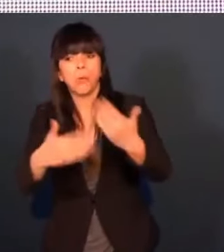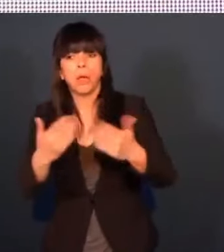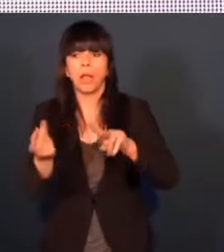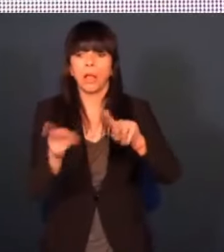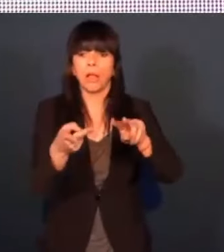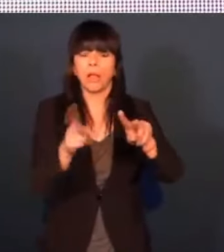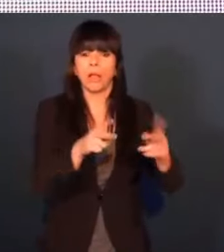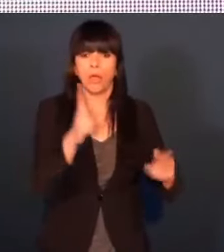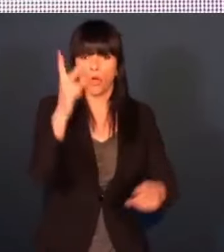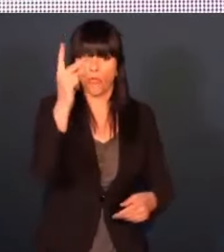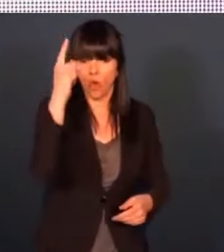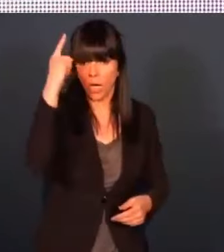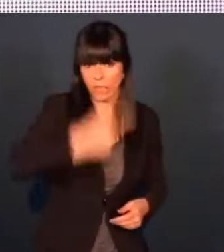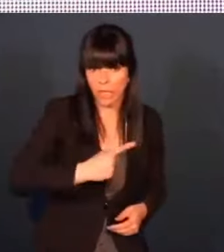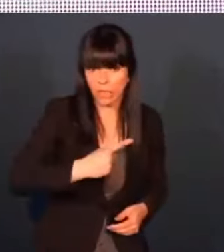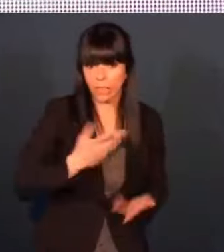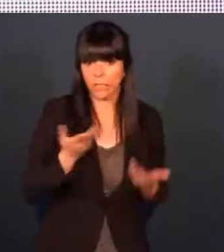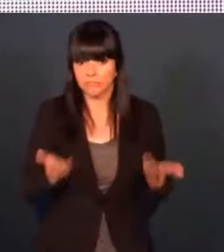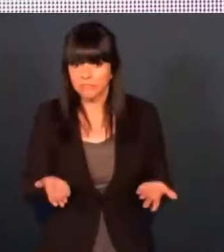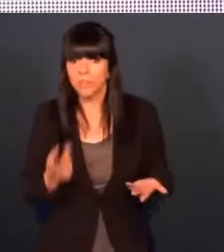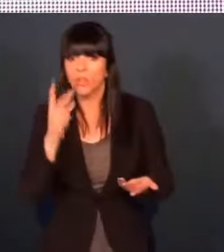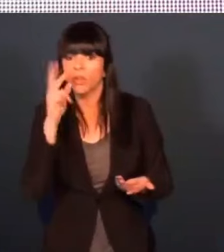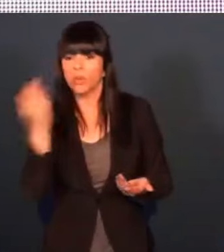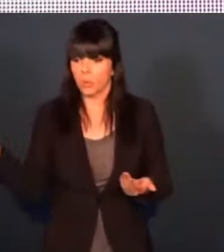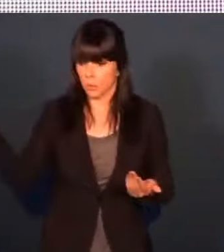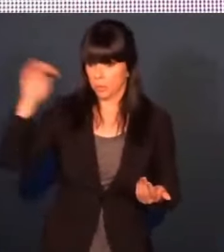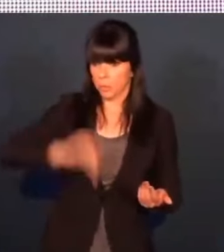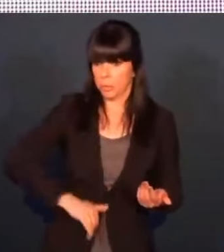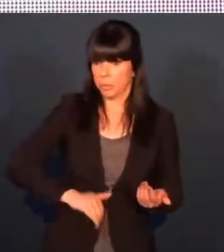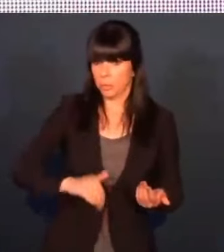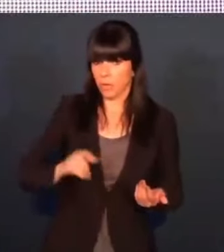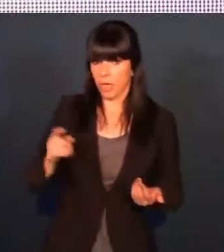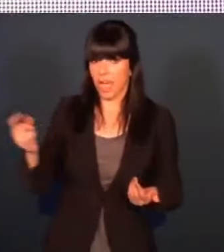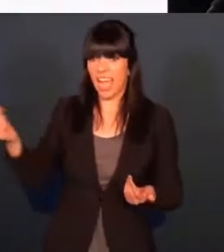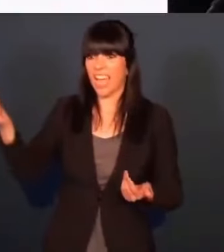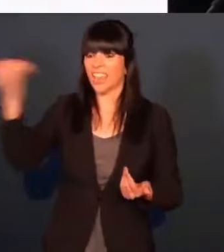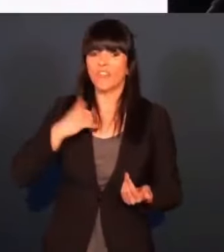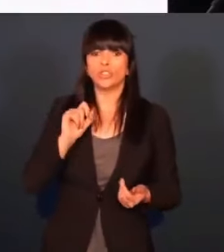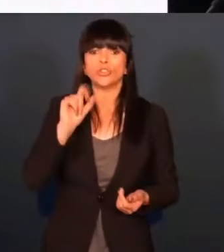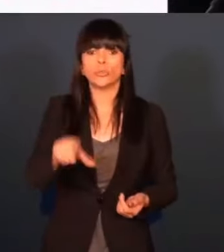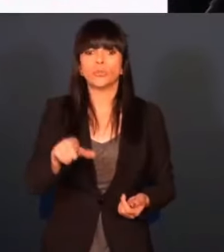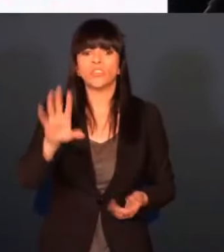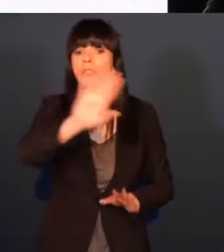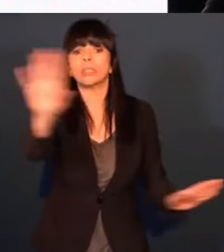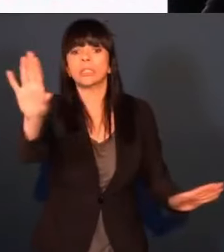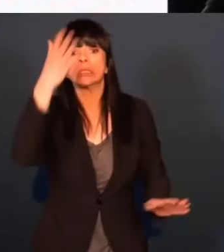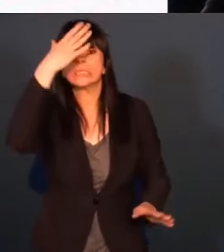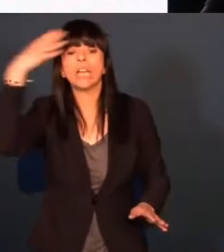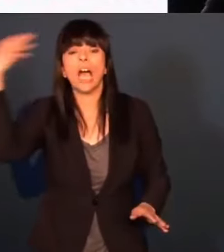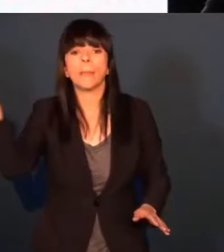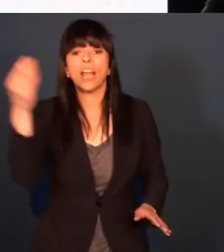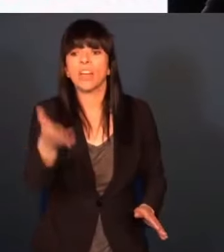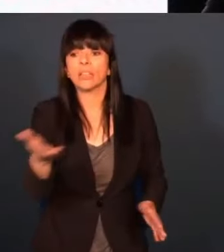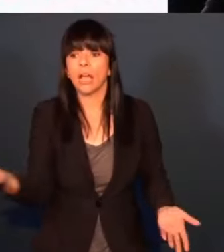ден преговорният екип от другата страна дойде със следното съобщение. Забравете какво сме говорили вчера,